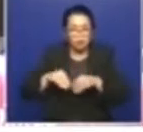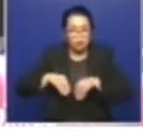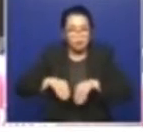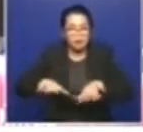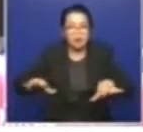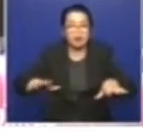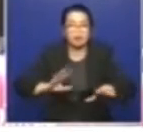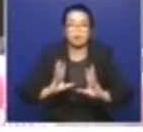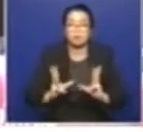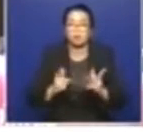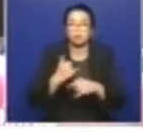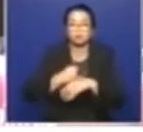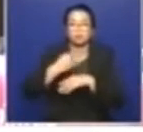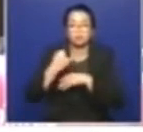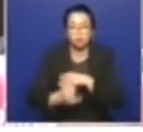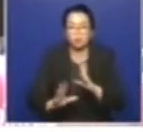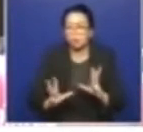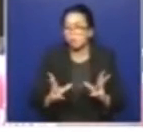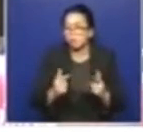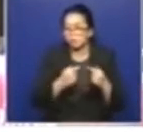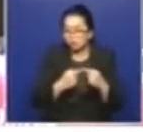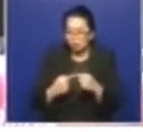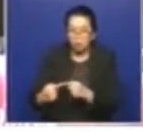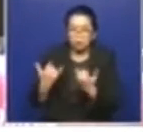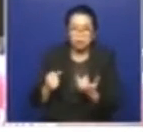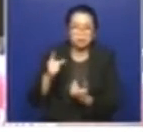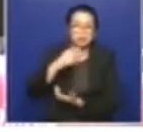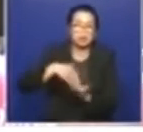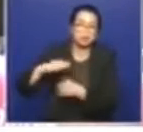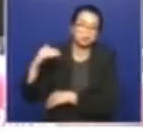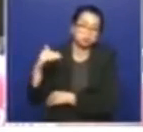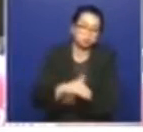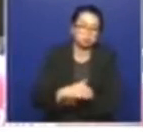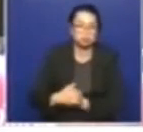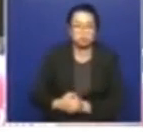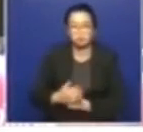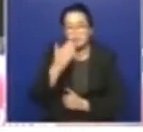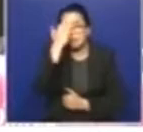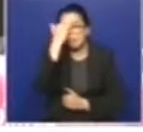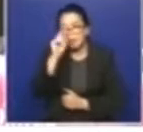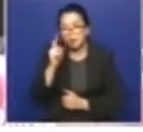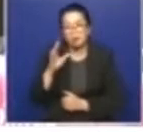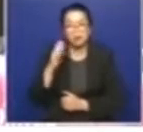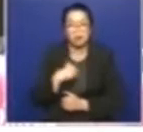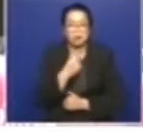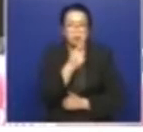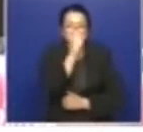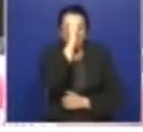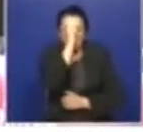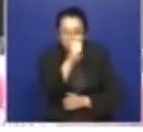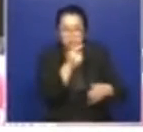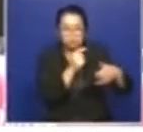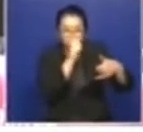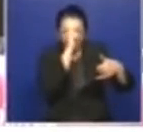าเรายังแย่แย่เพราะอะไร trust confidence ความเชื่อถือความเชื่อมั่นในตัวท่านนาย